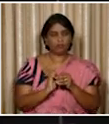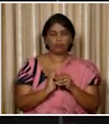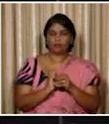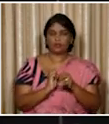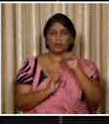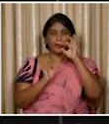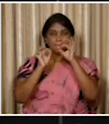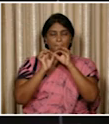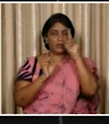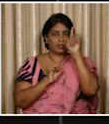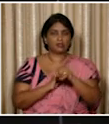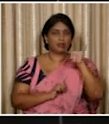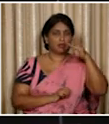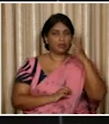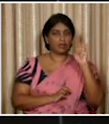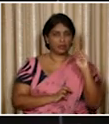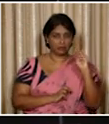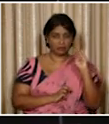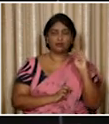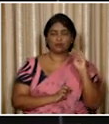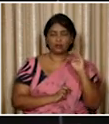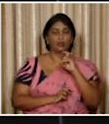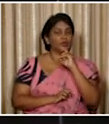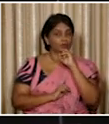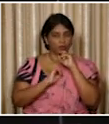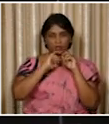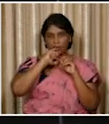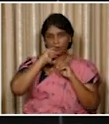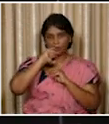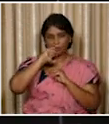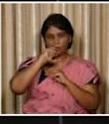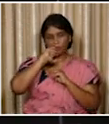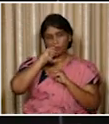B/540/2020 இலக்க வழக்கு தொடர்பில் எவரும் கைது செய்யப்படாத நிலையில்